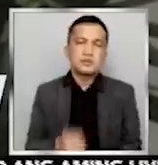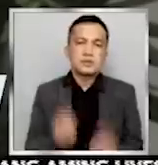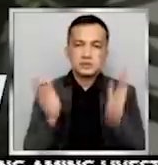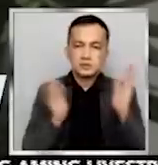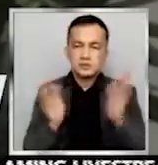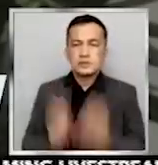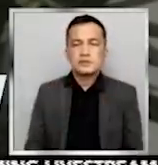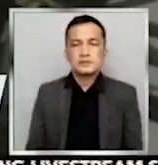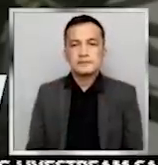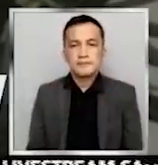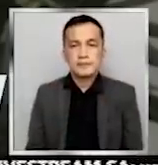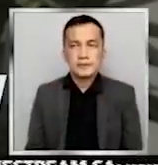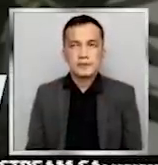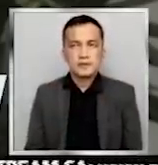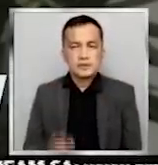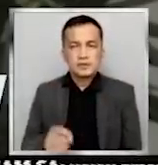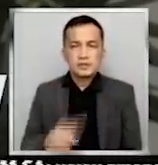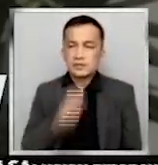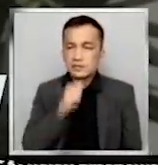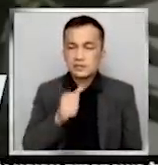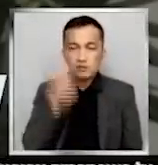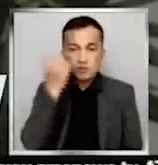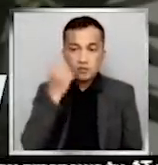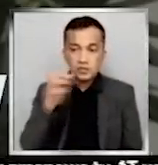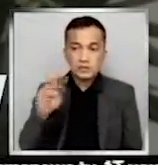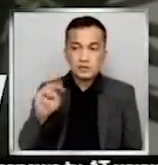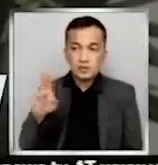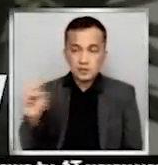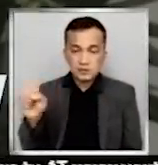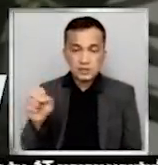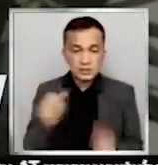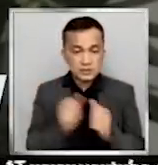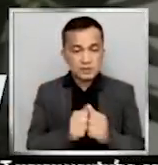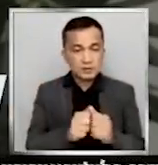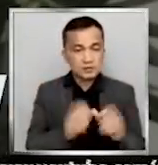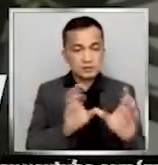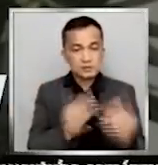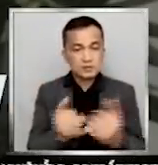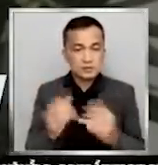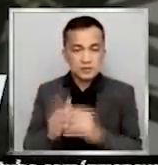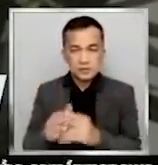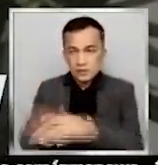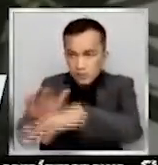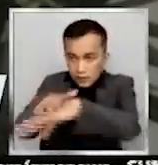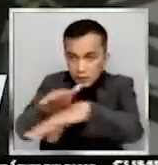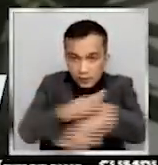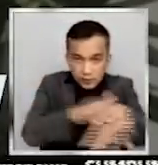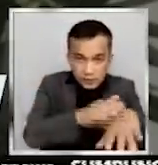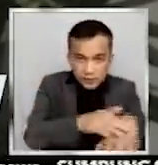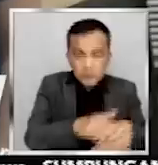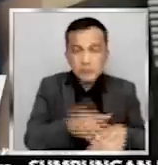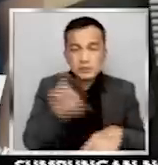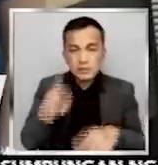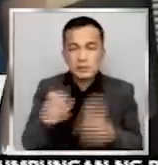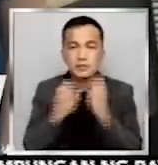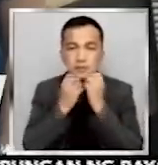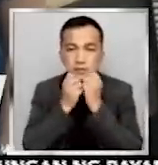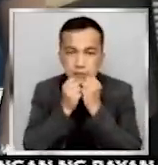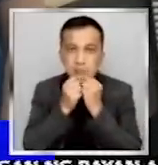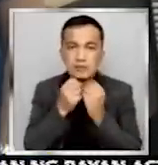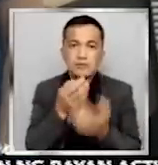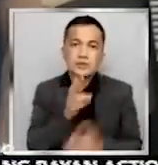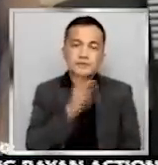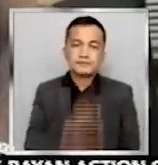po nagkukulang yung MWSS kasama po yung dalawang konsesyonaryo sa pagpapapalala sa tao na dapat po magtipid ng tubig. Para